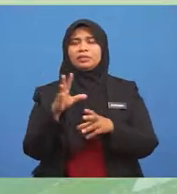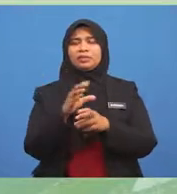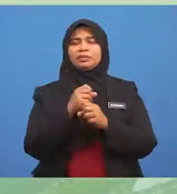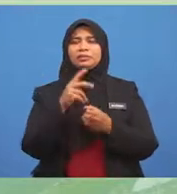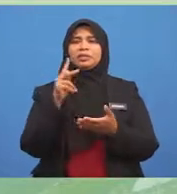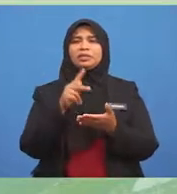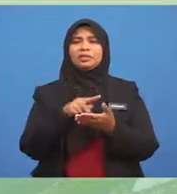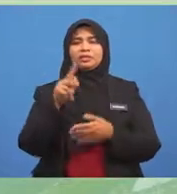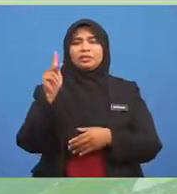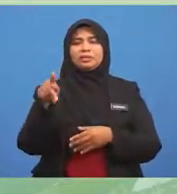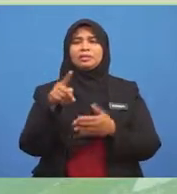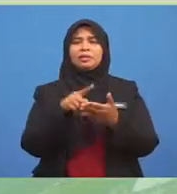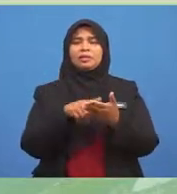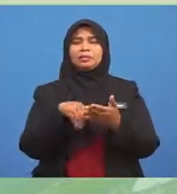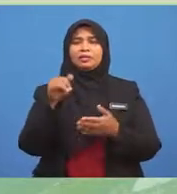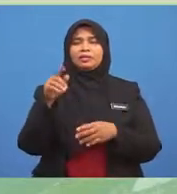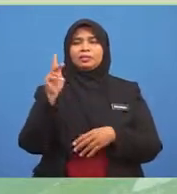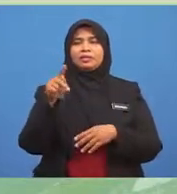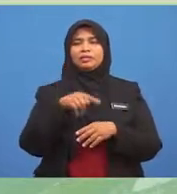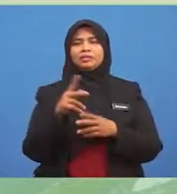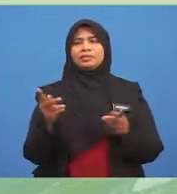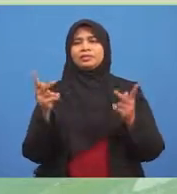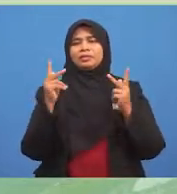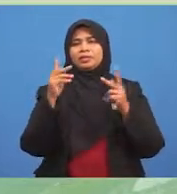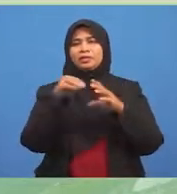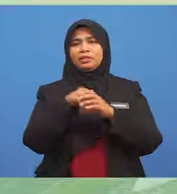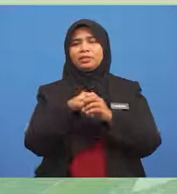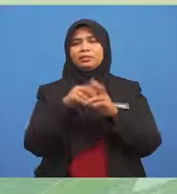pasti apa yang perlu dikuasai dalam tajuk ini.